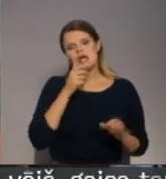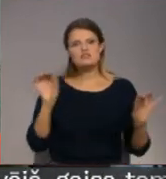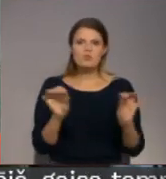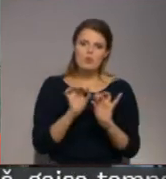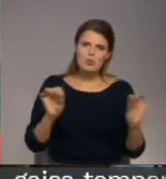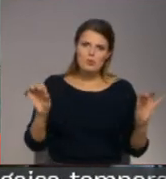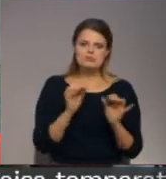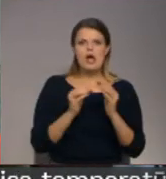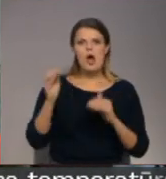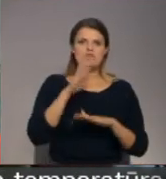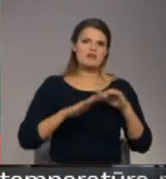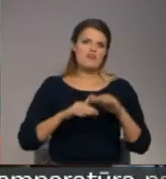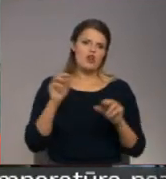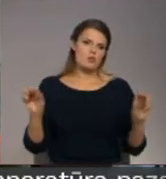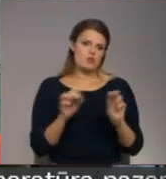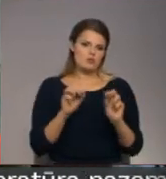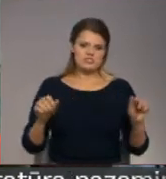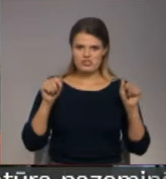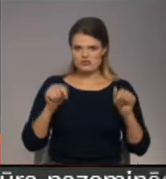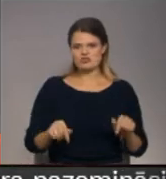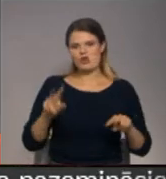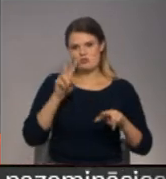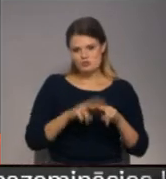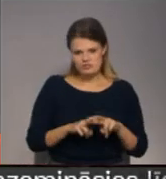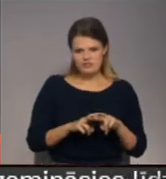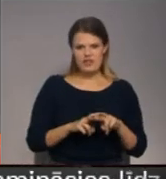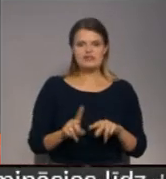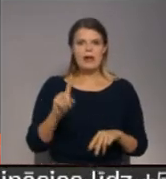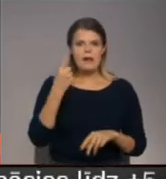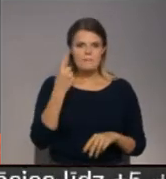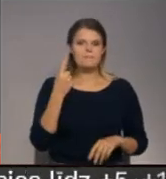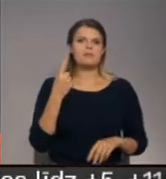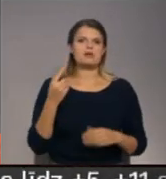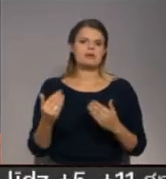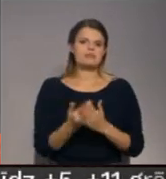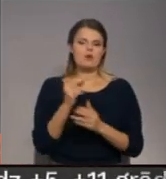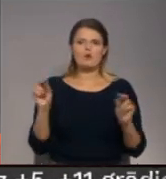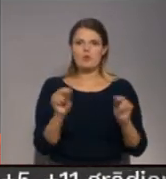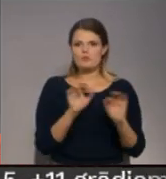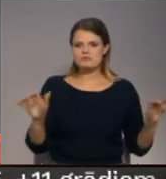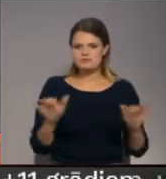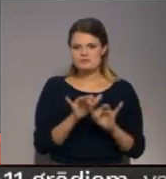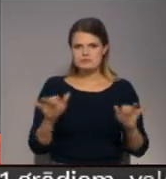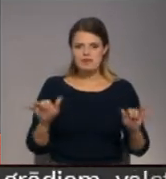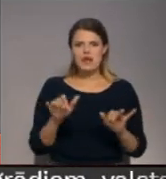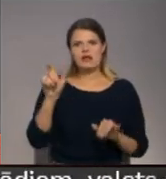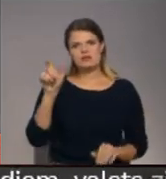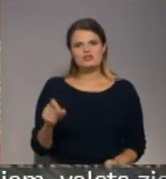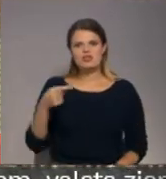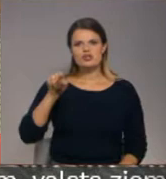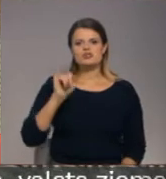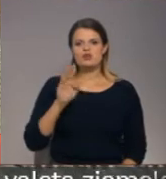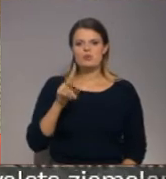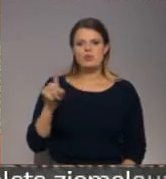un augstkvalitātes mūzikas koncertus sniegt šeit Tumē. Pirmais jauno mūzikas instrumentu iemēģina pianists Vestards